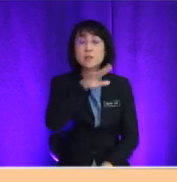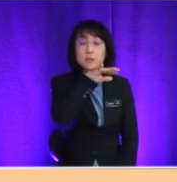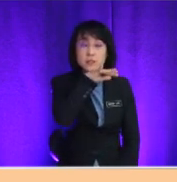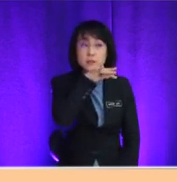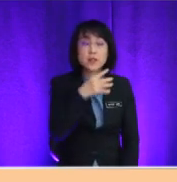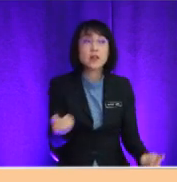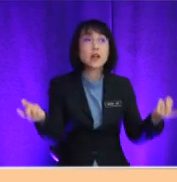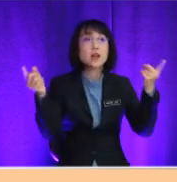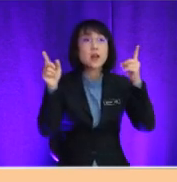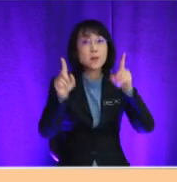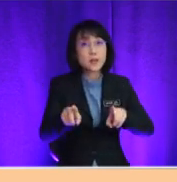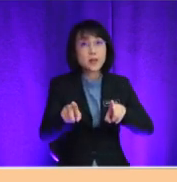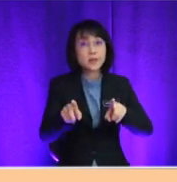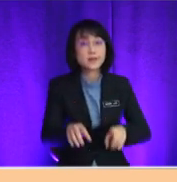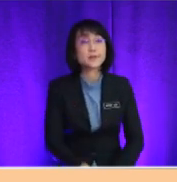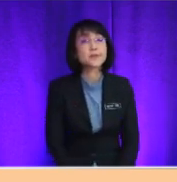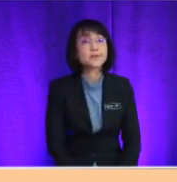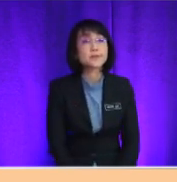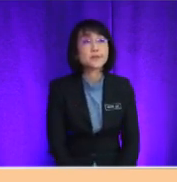dekat sini Oke jadi